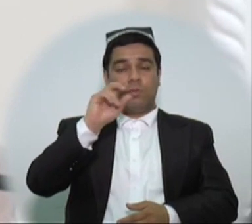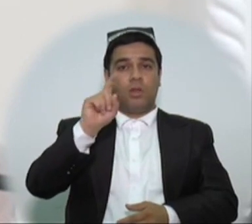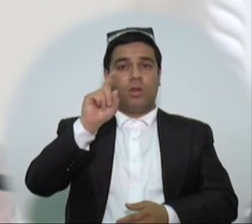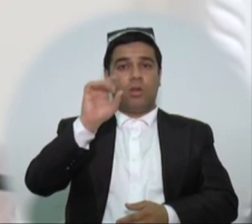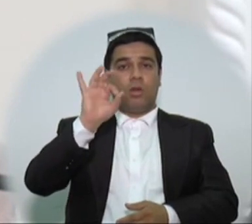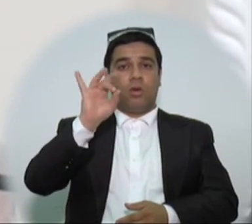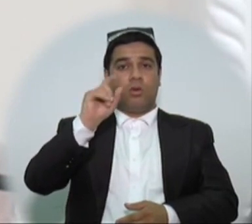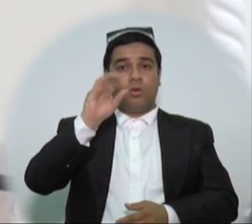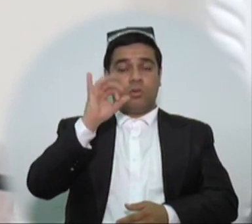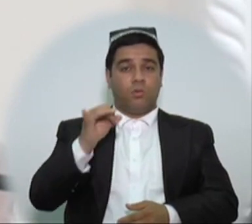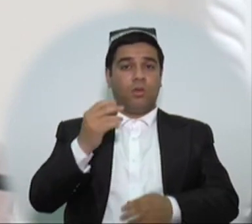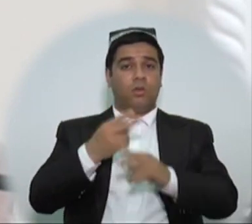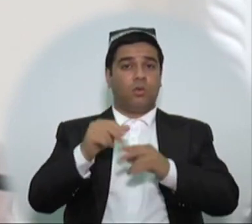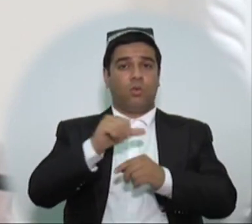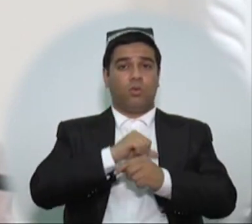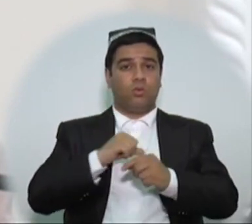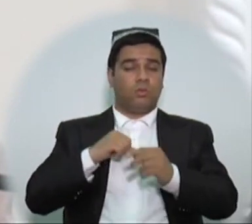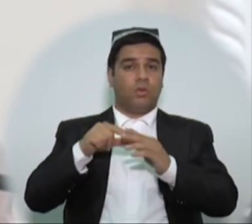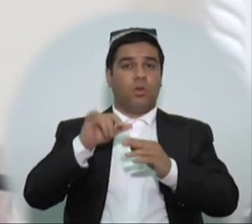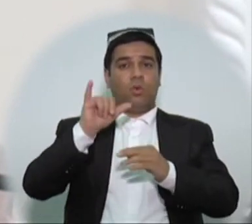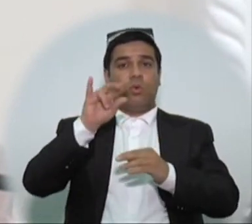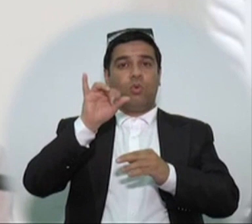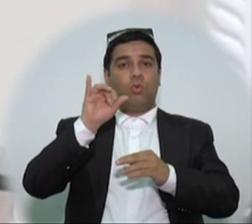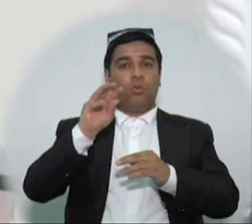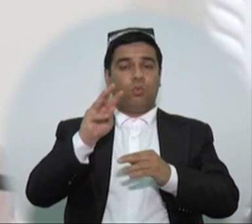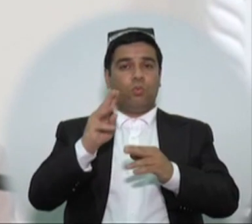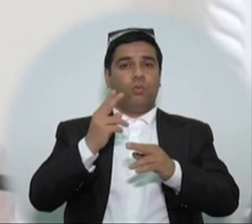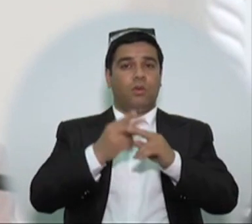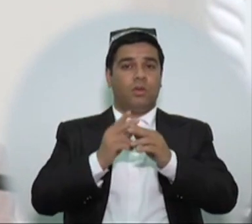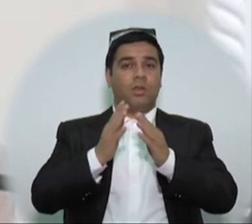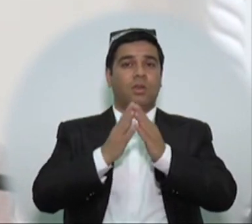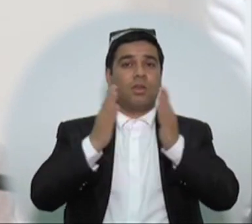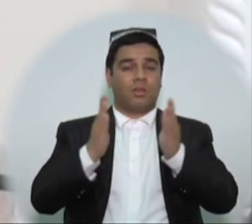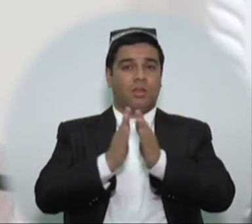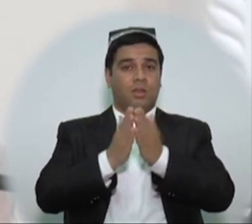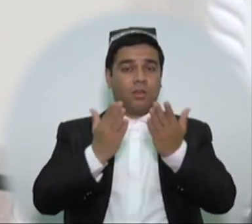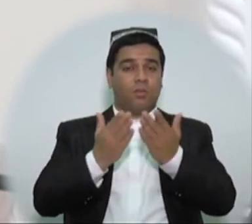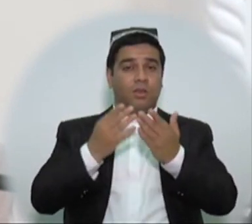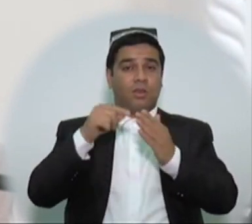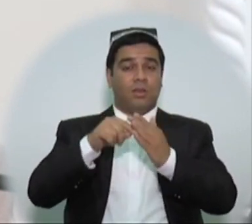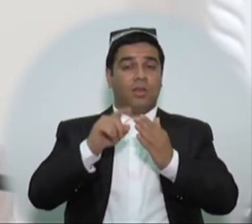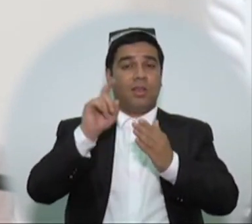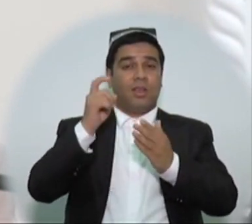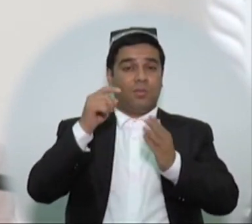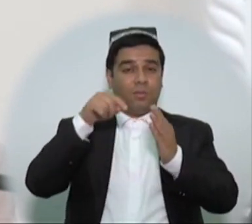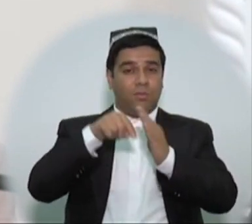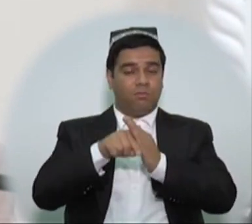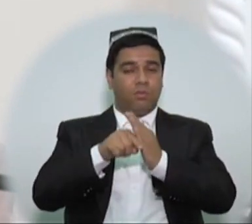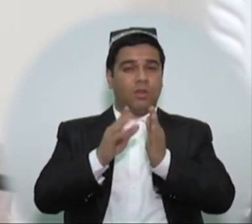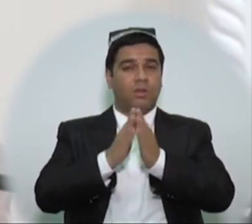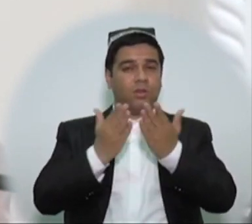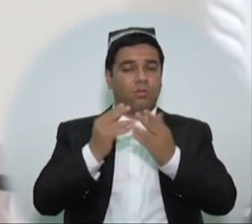alayh o'zining Mafatihul Ulum degan katta kitobida mana shu kimyo ilmini ta'rifini,